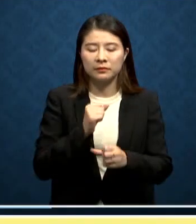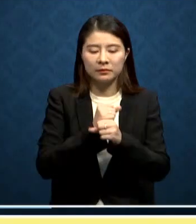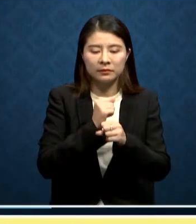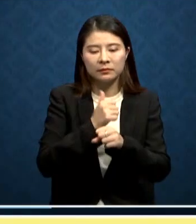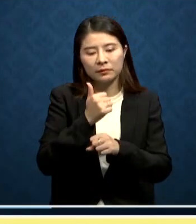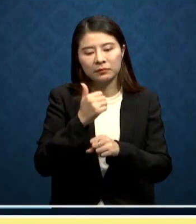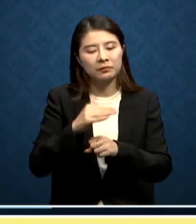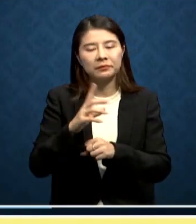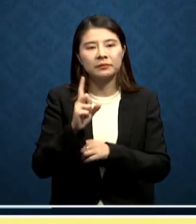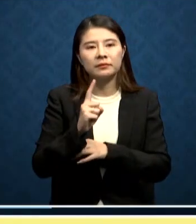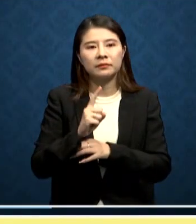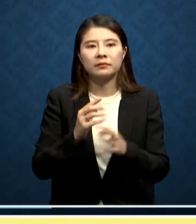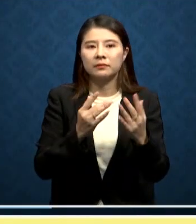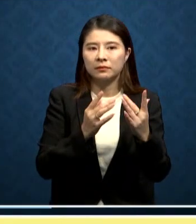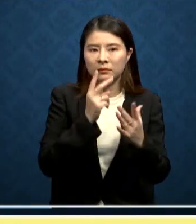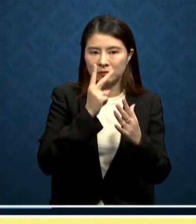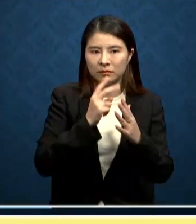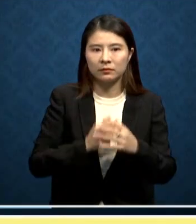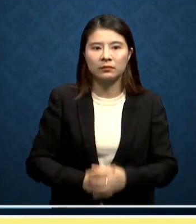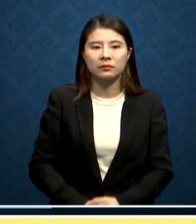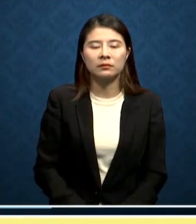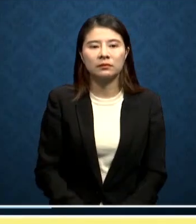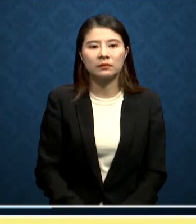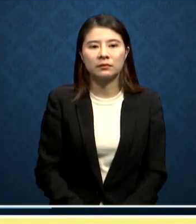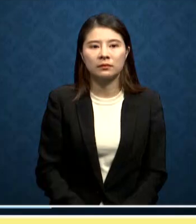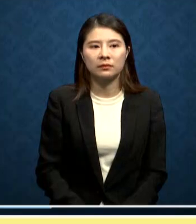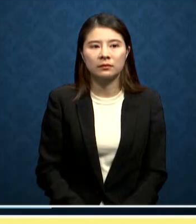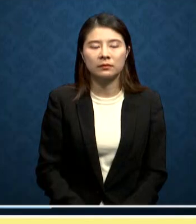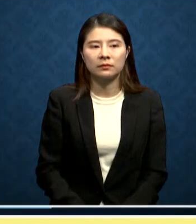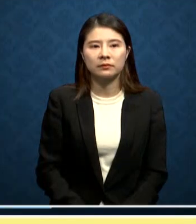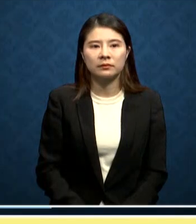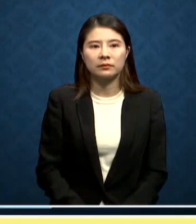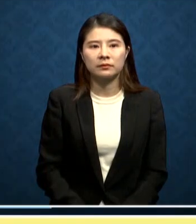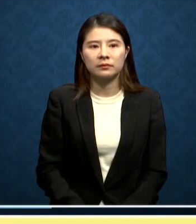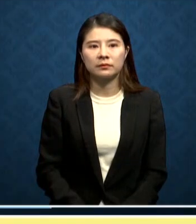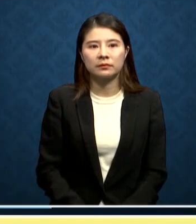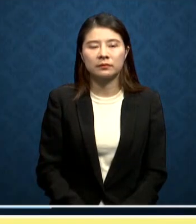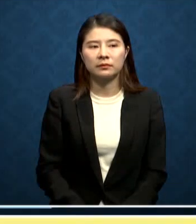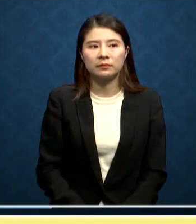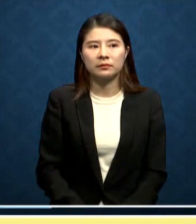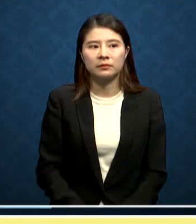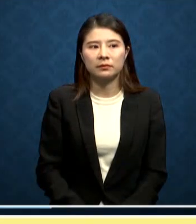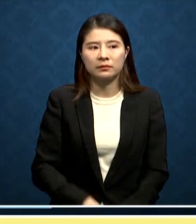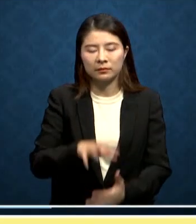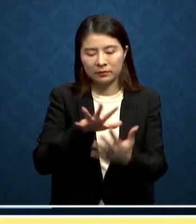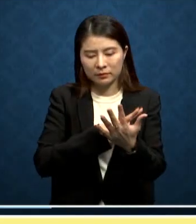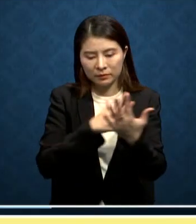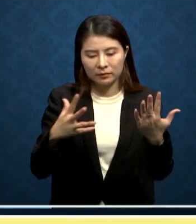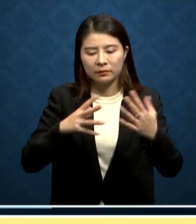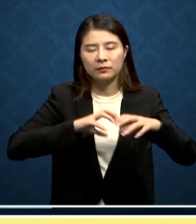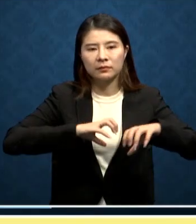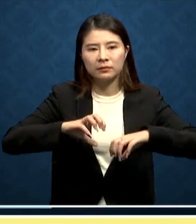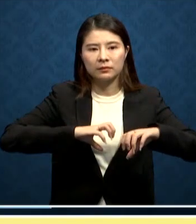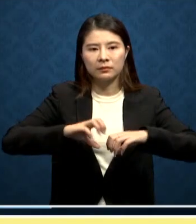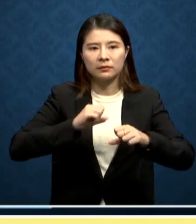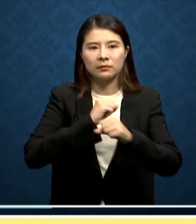นะครับเอ่อถ้าไปดูในตารางต่อไปในเรื่องของผลการดำเนินงานนะแต่ละ